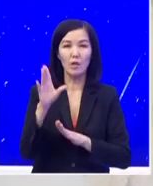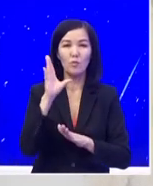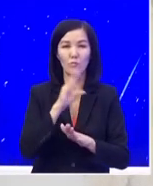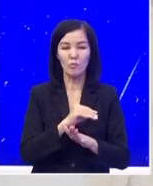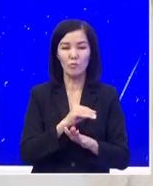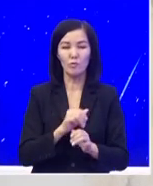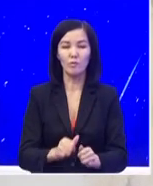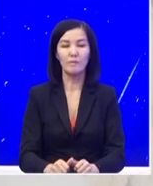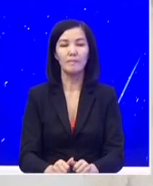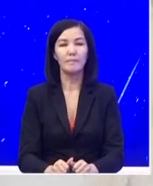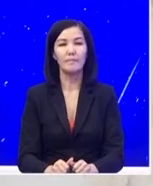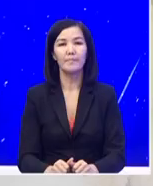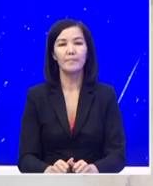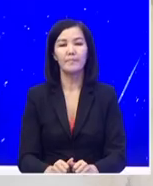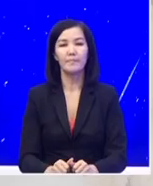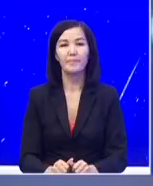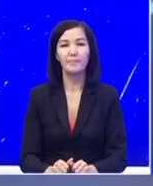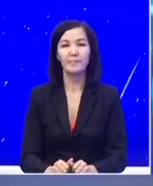деді Марат Бекетаев.